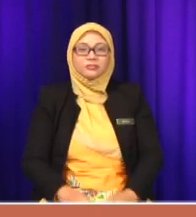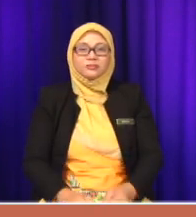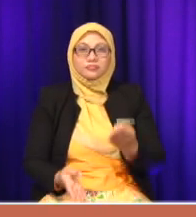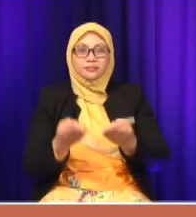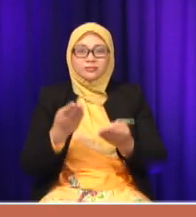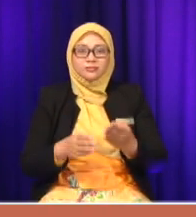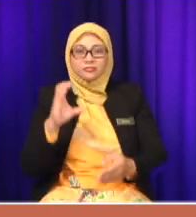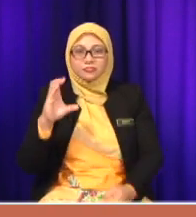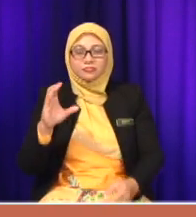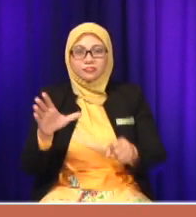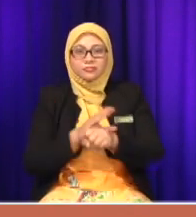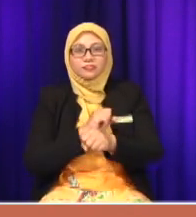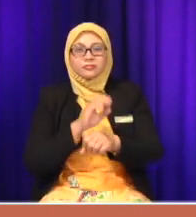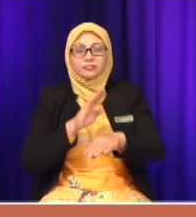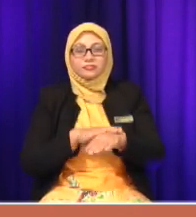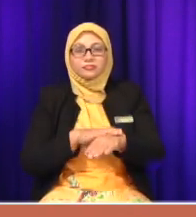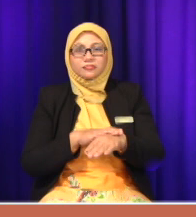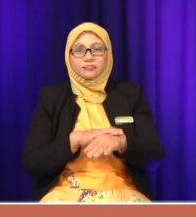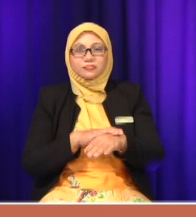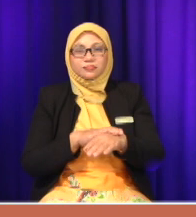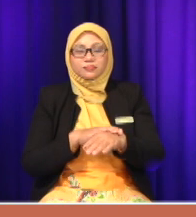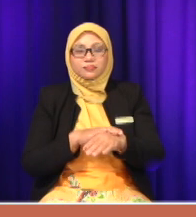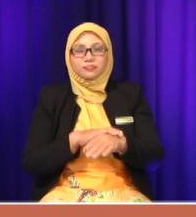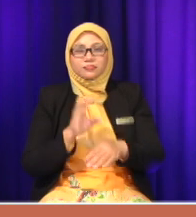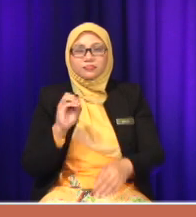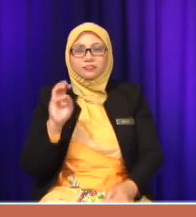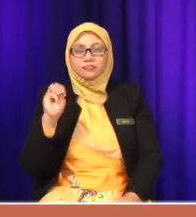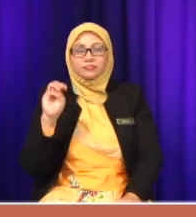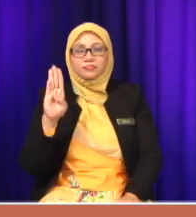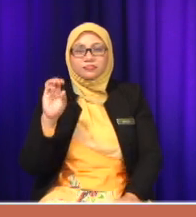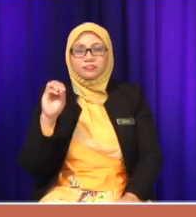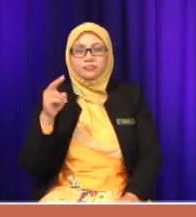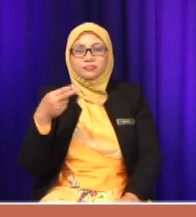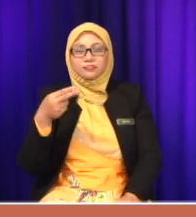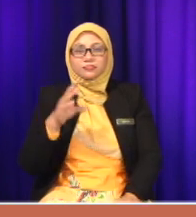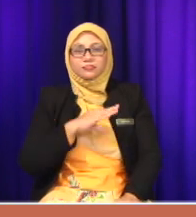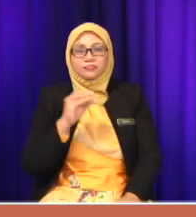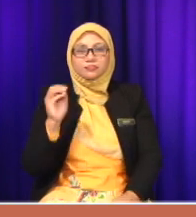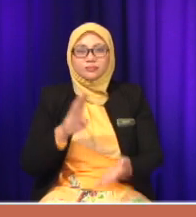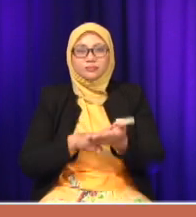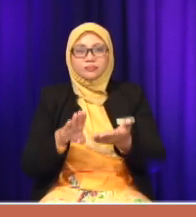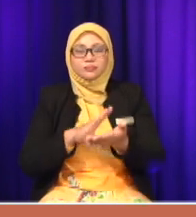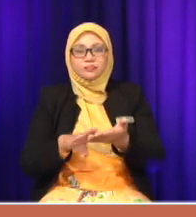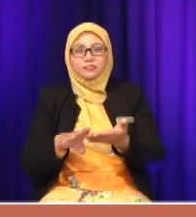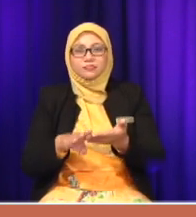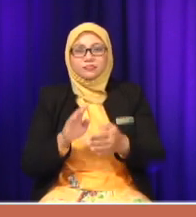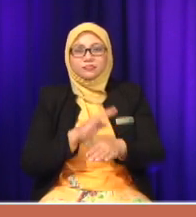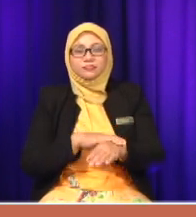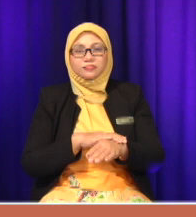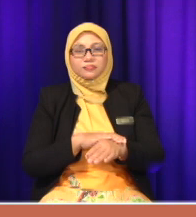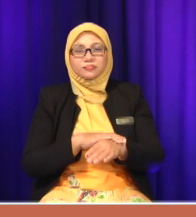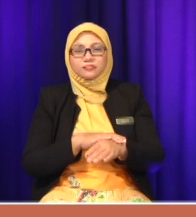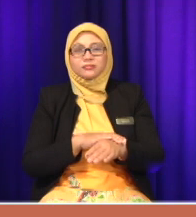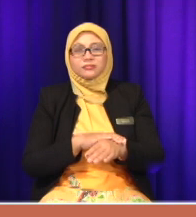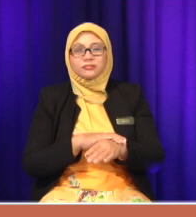kepala silinder cara mengatasinya iaitu dengan membersihkan karbon pada omboh dan juga kepala silinder punca yang